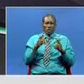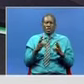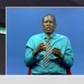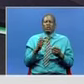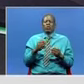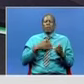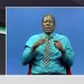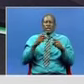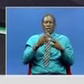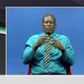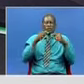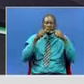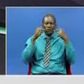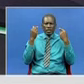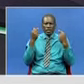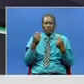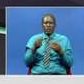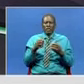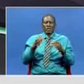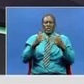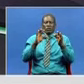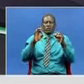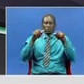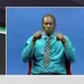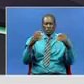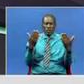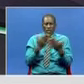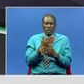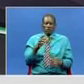Mwaka, siku zote nitaitika. Mfasiri wa lugha ishara